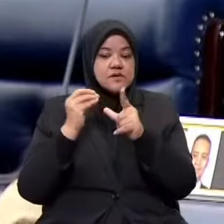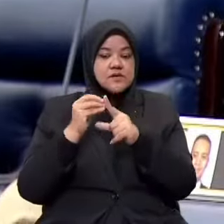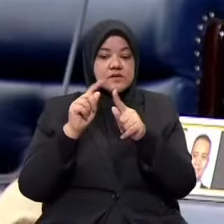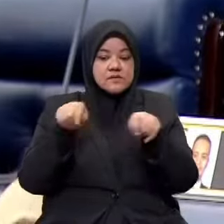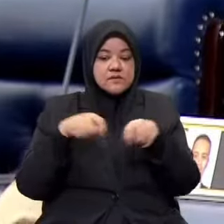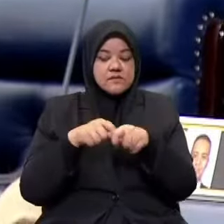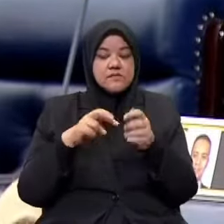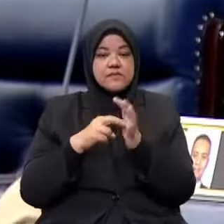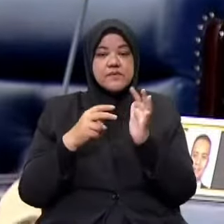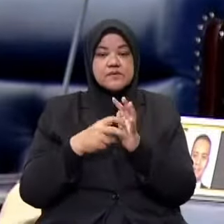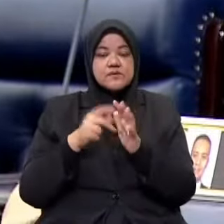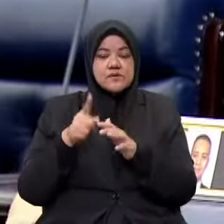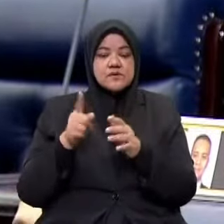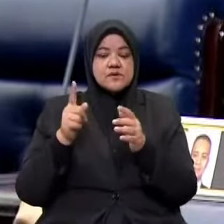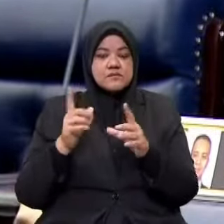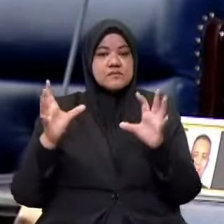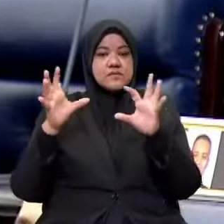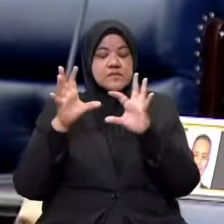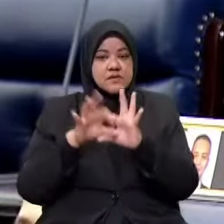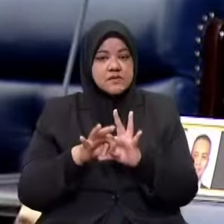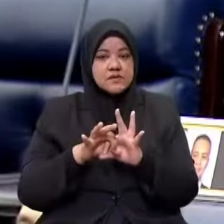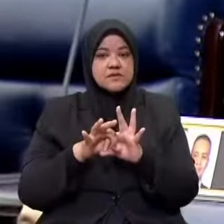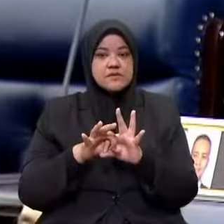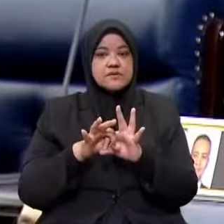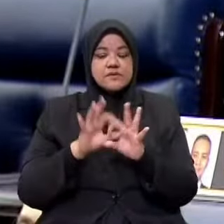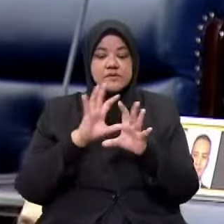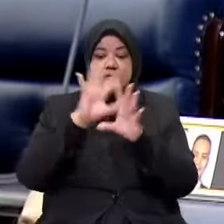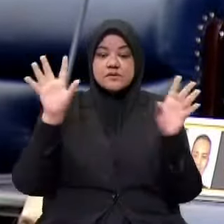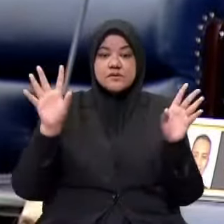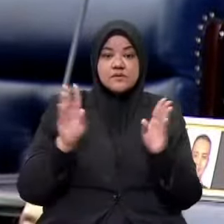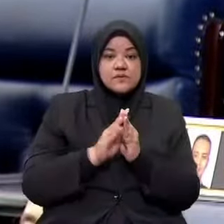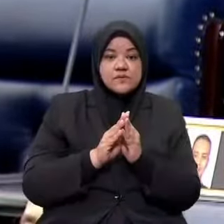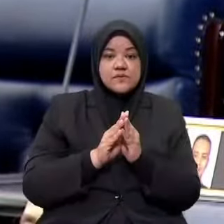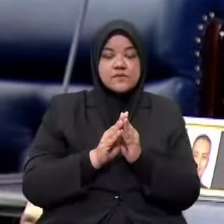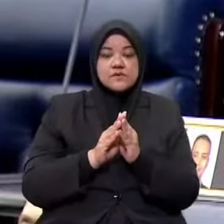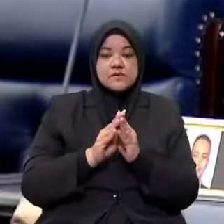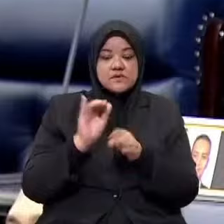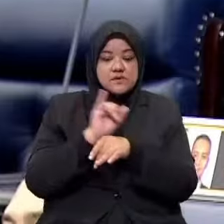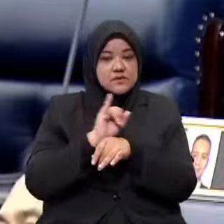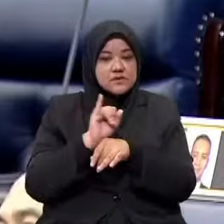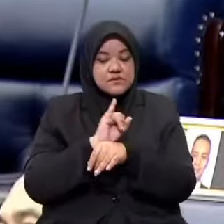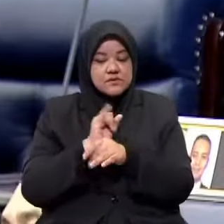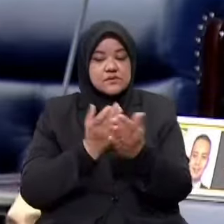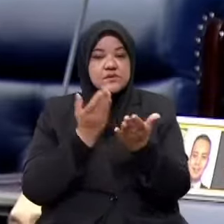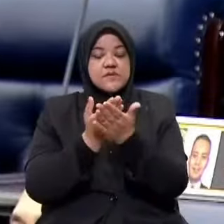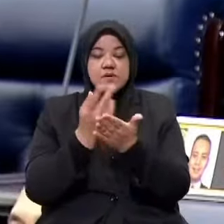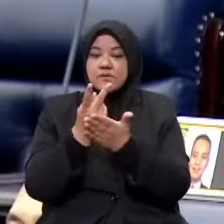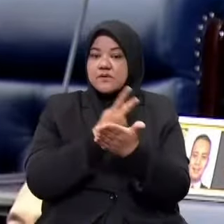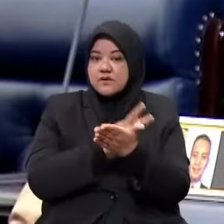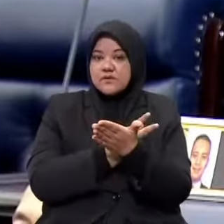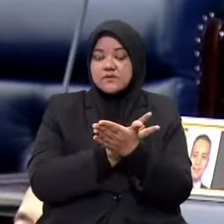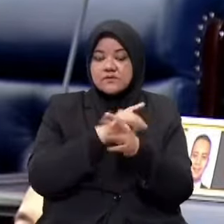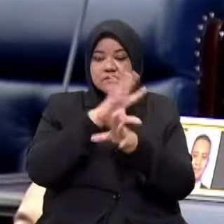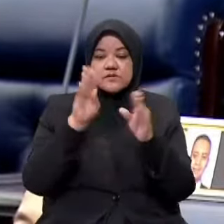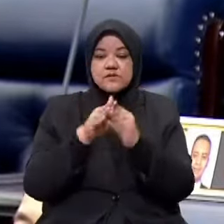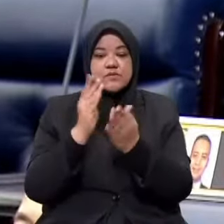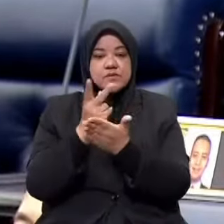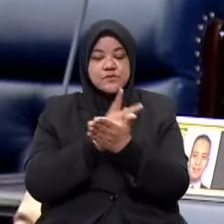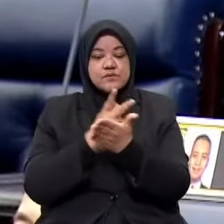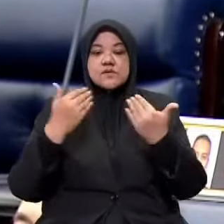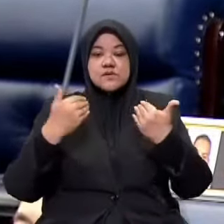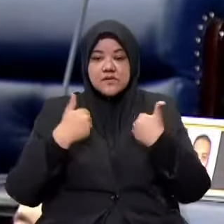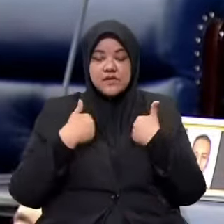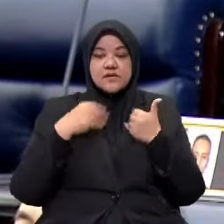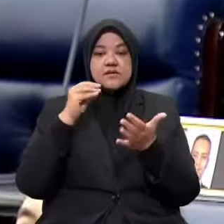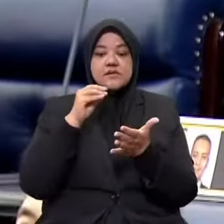wadah di mana ia menyatukan semua Apa nama institusi yang menawarkan kursus semua kursus yang